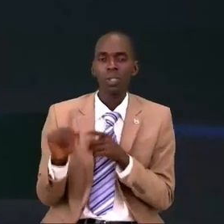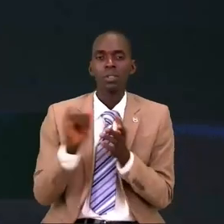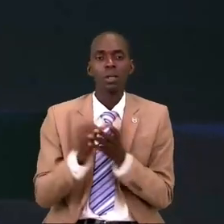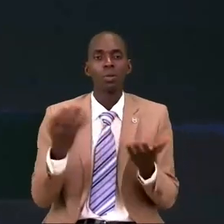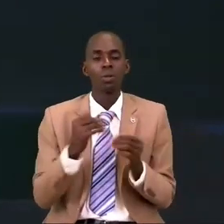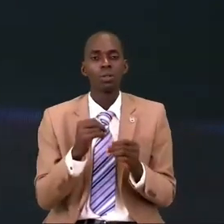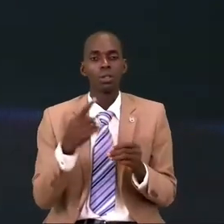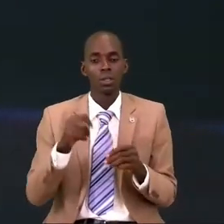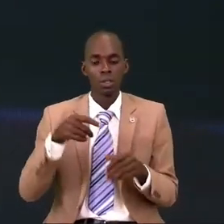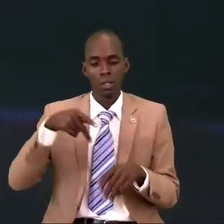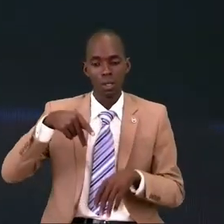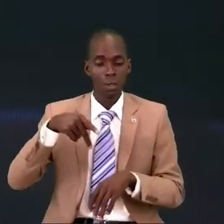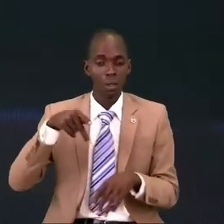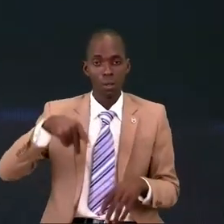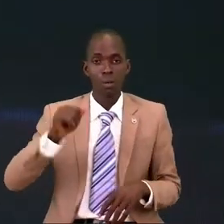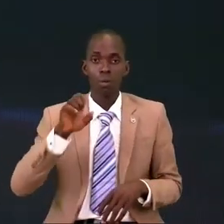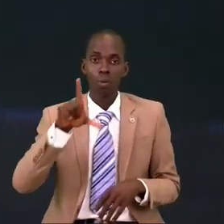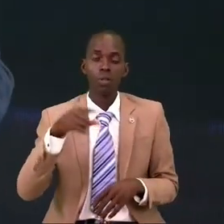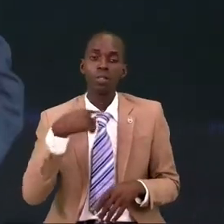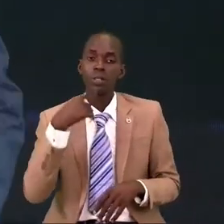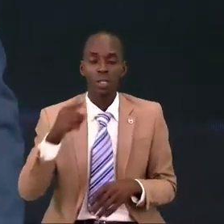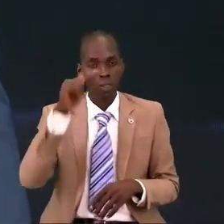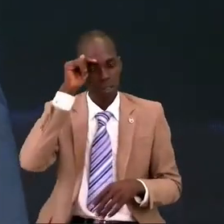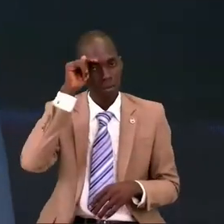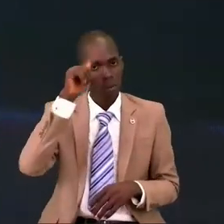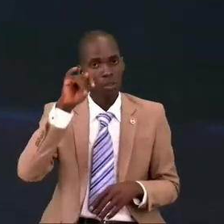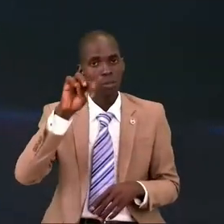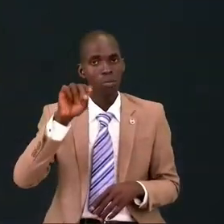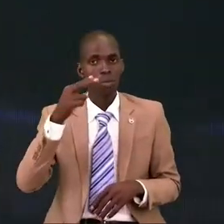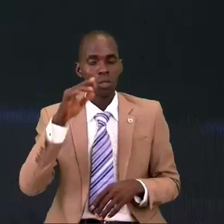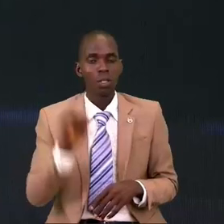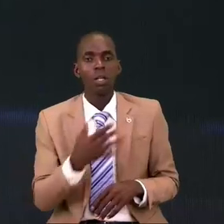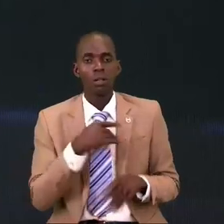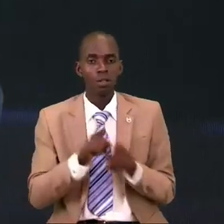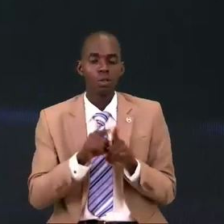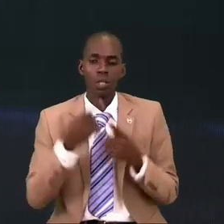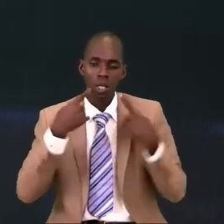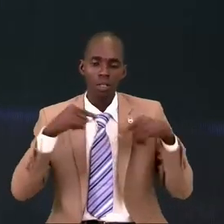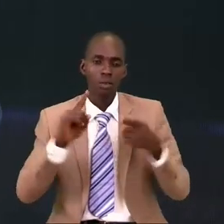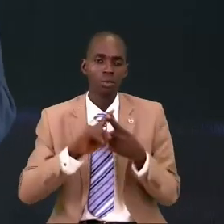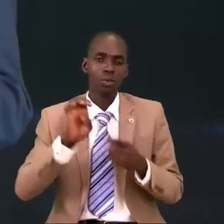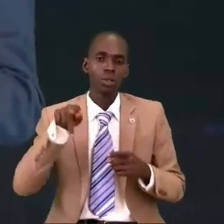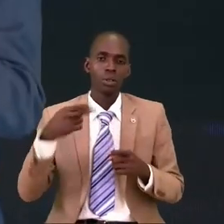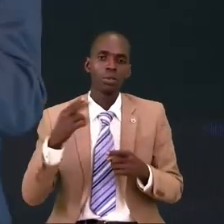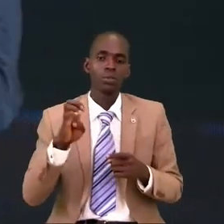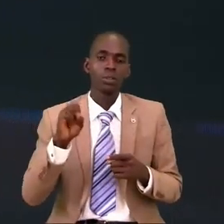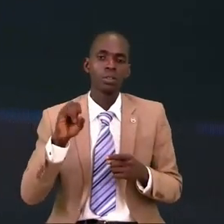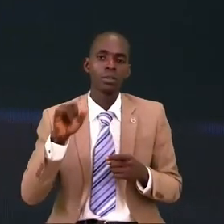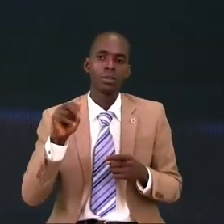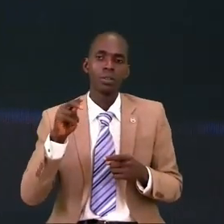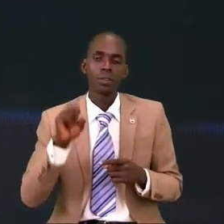Éphésiens. Fortifiez-vous dans le Seigneur par sa force toute puissante. Verset 11.